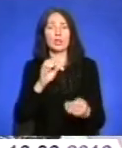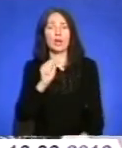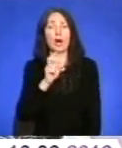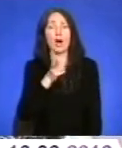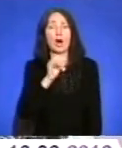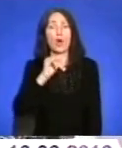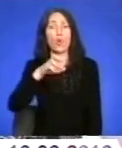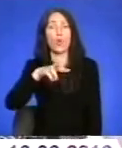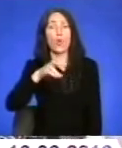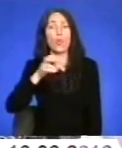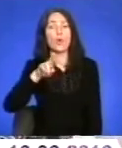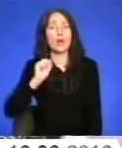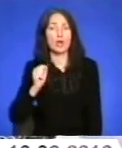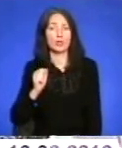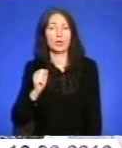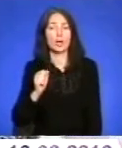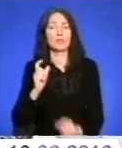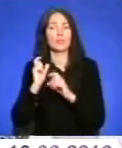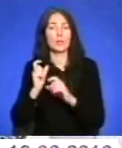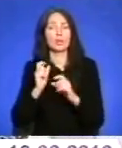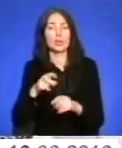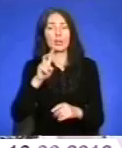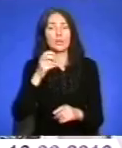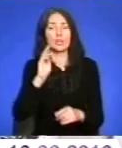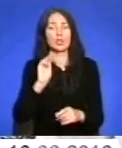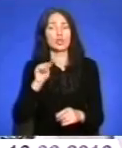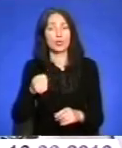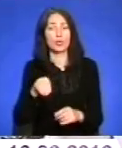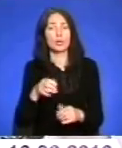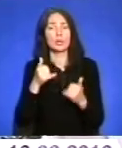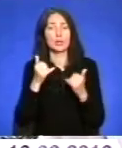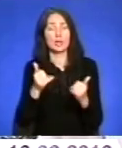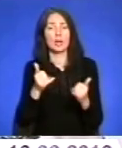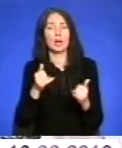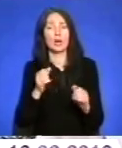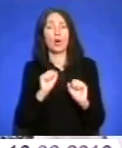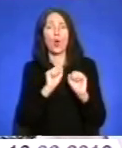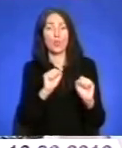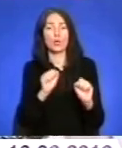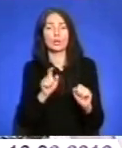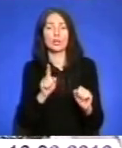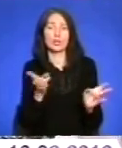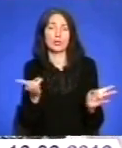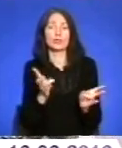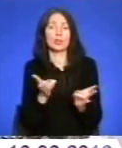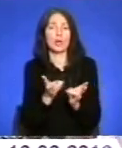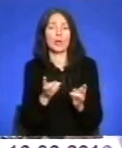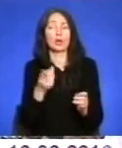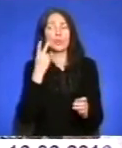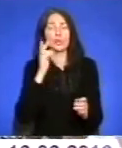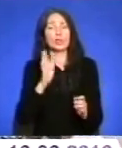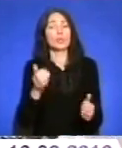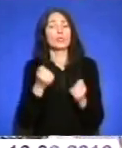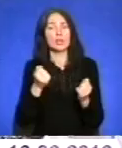ВД-40, мішки 200 штук для оборони чи для чого нам потрібно. Постійно будемо